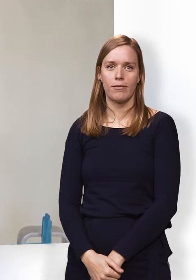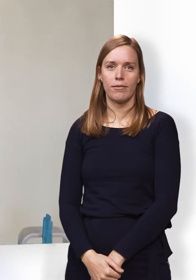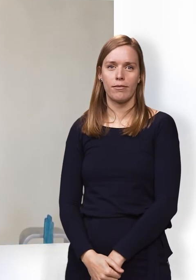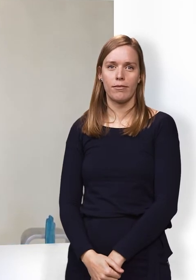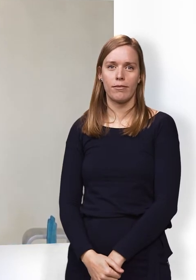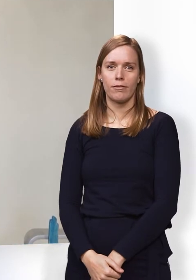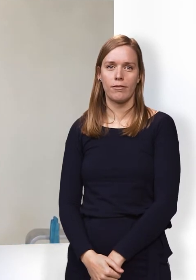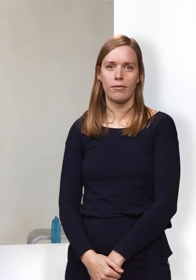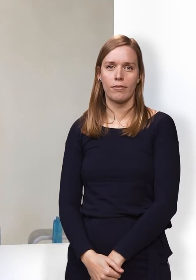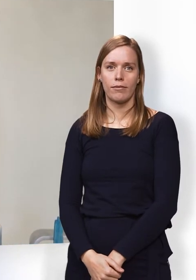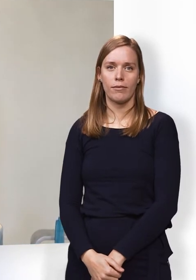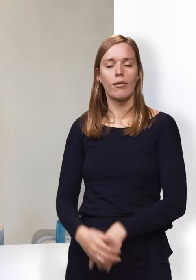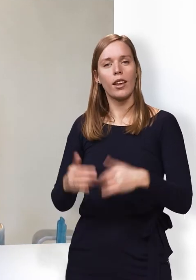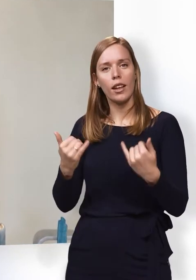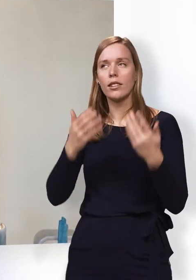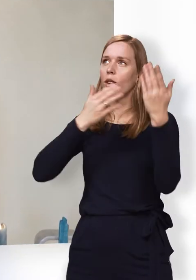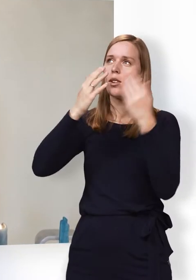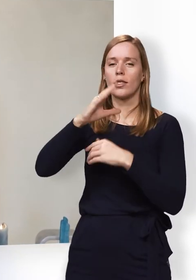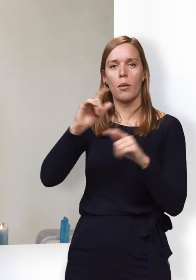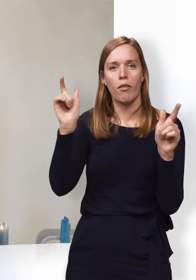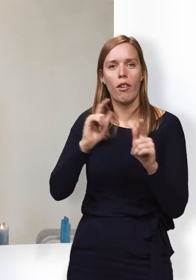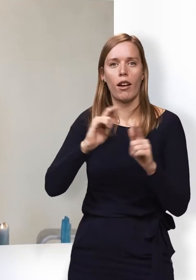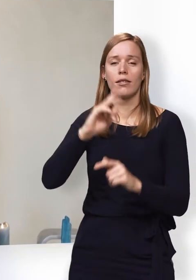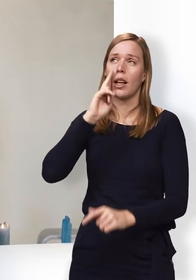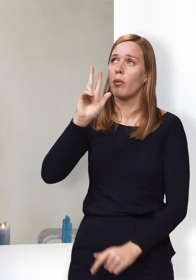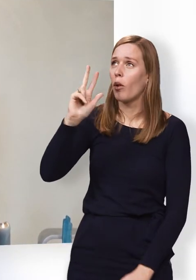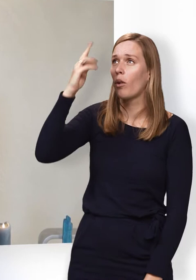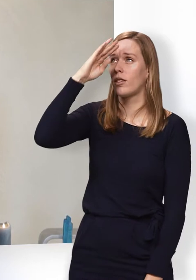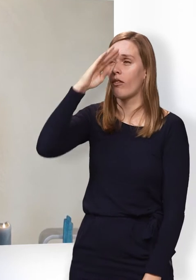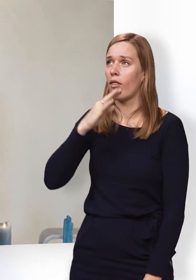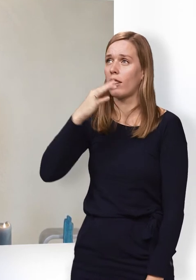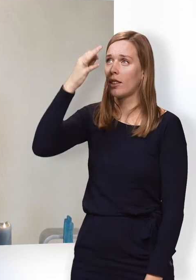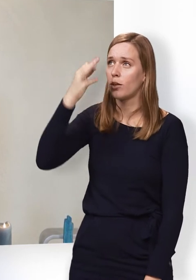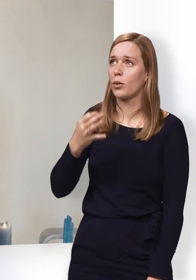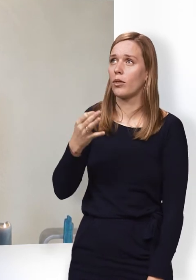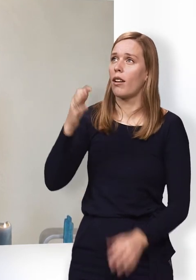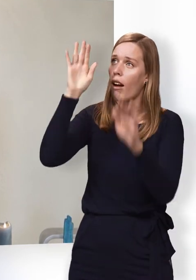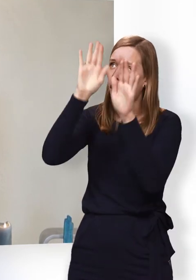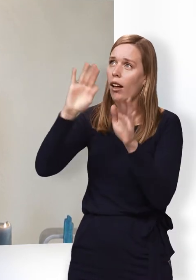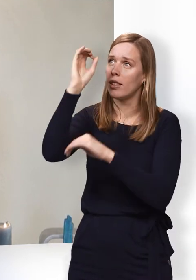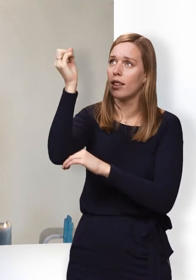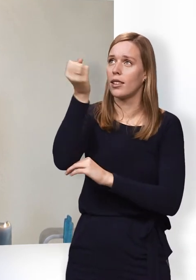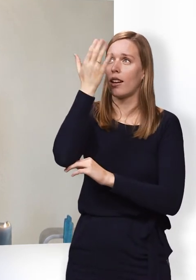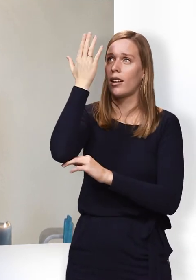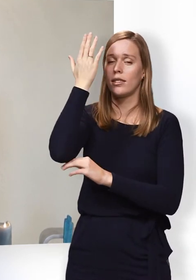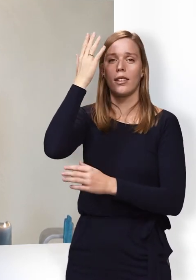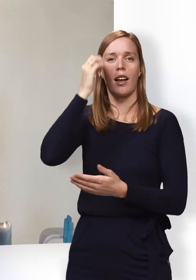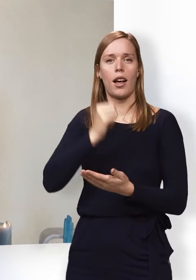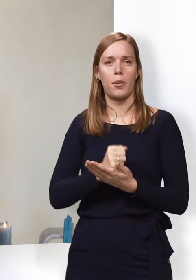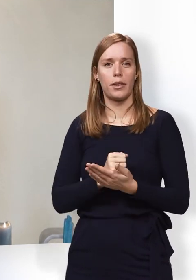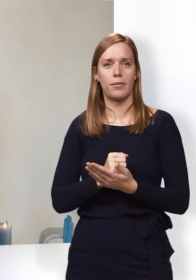Und nun lasst uns diesen Gottesdienst miteinander feiern im Namen Gottes, des Vaters und des Sohnes und des Heiligen Geistes.